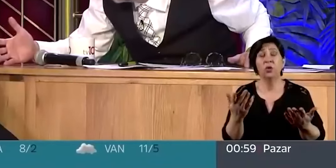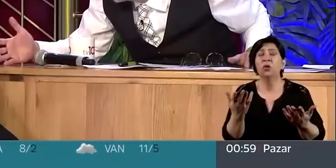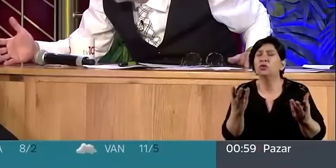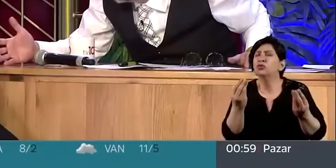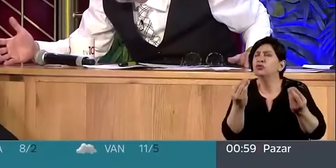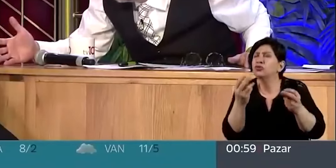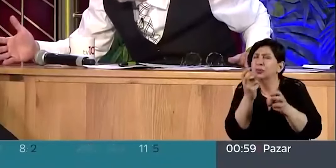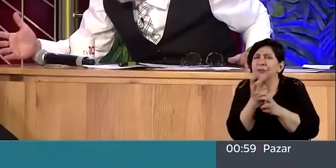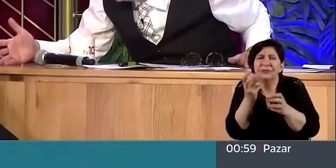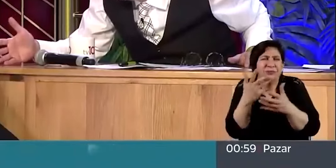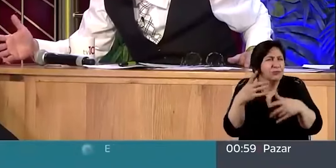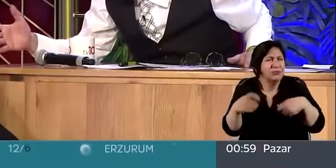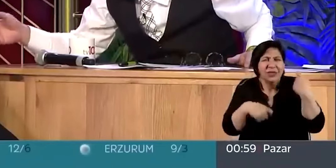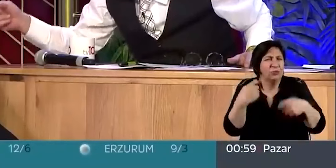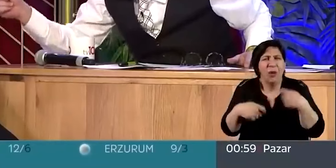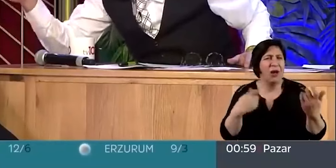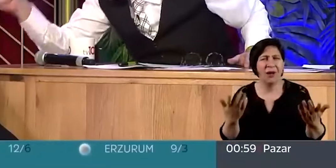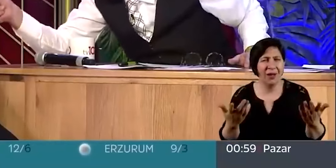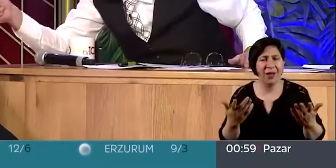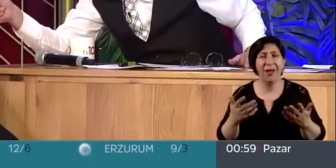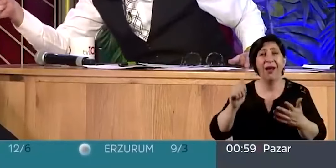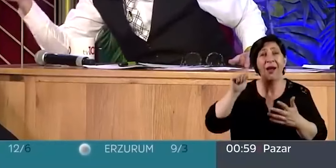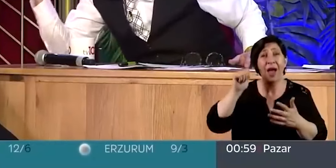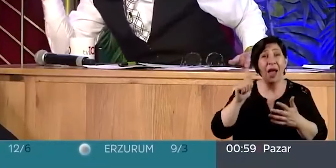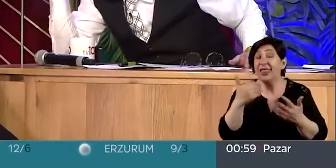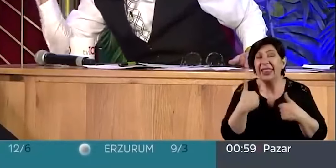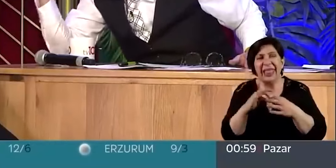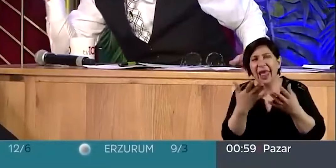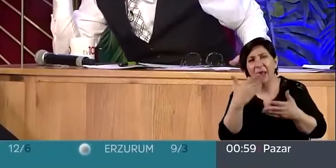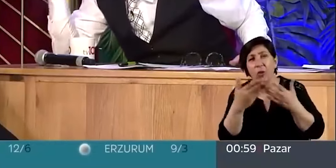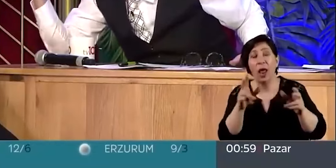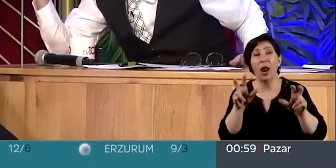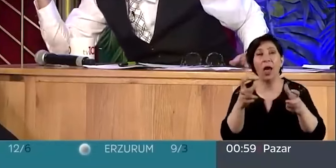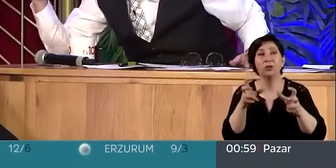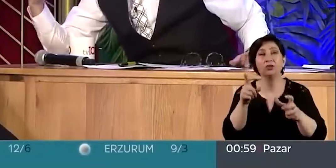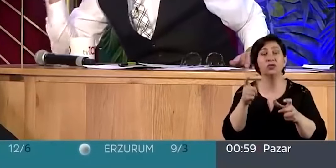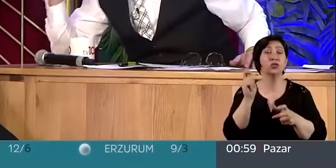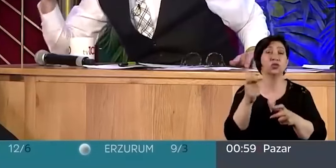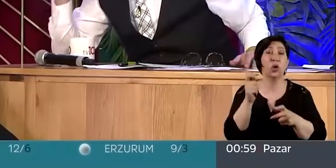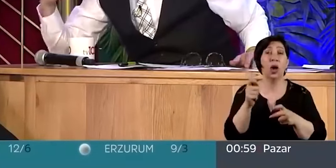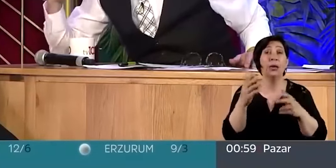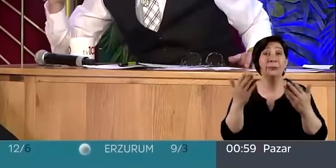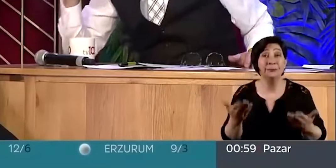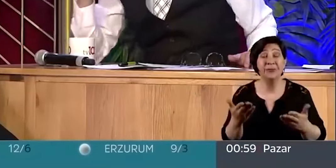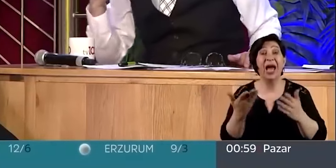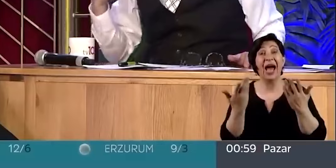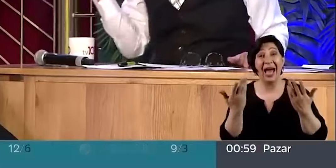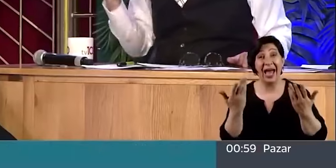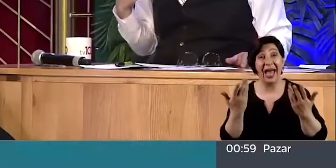Korkunç bir şey yaşanıyor her gün ve niye anlatıyorum bunu? Çünkü radyocunun işi şöyle zor. Çünkü